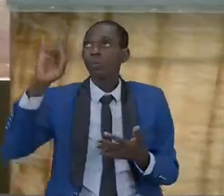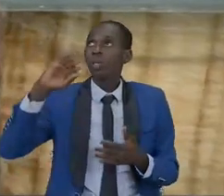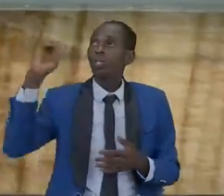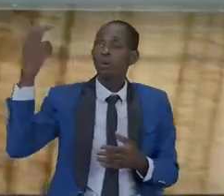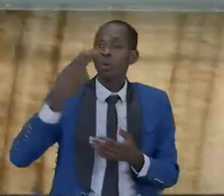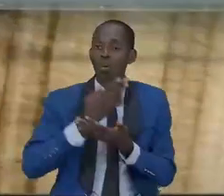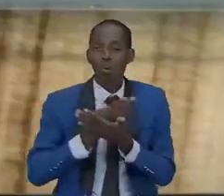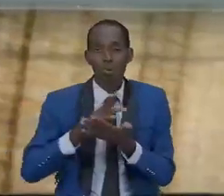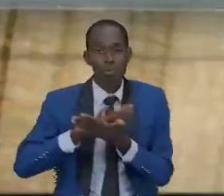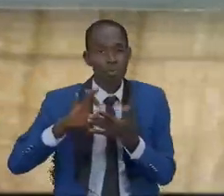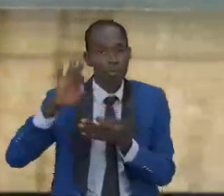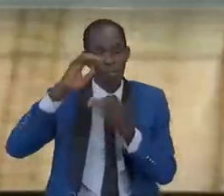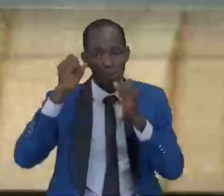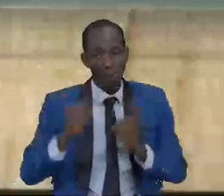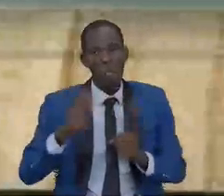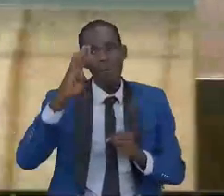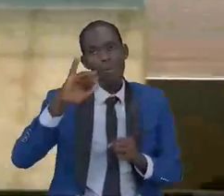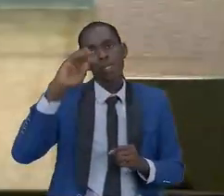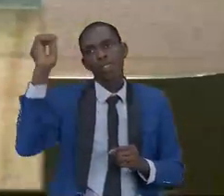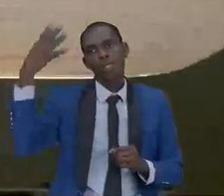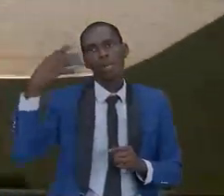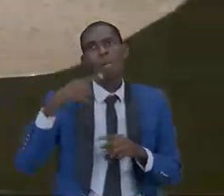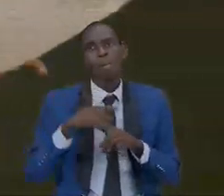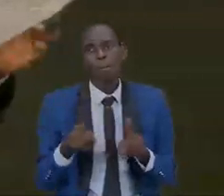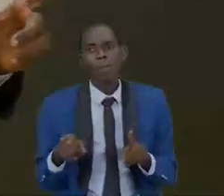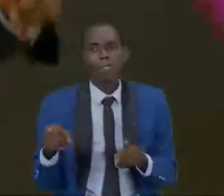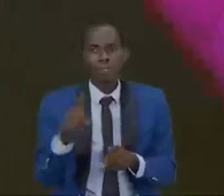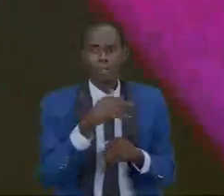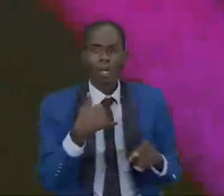la signification par la grâce le Saint-Esprit par la grâce mais